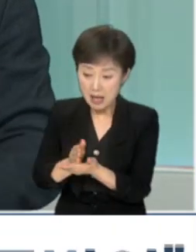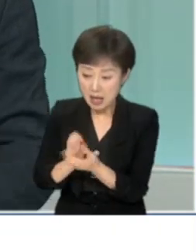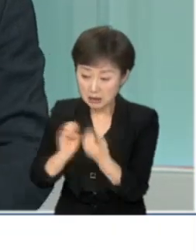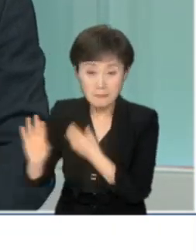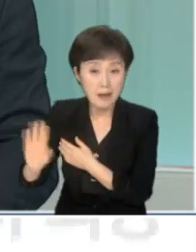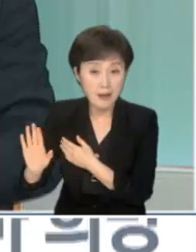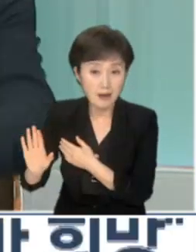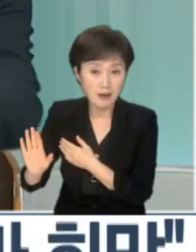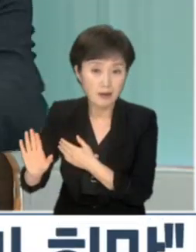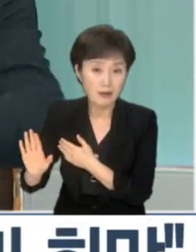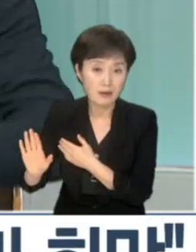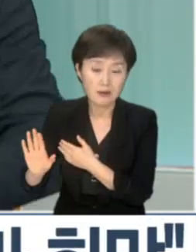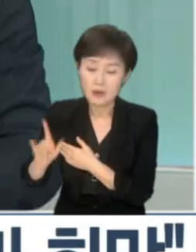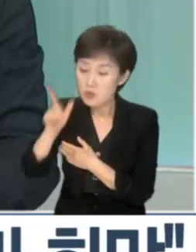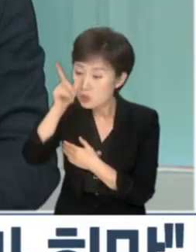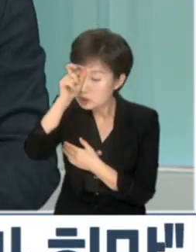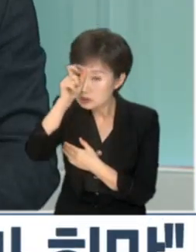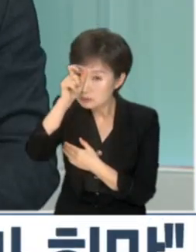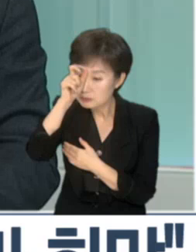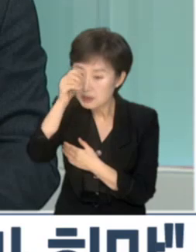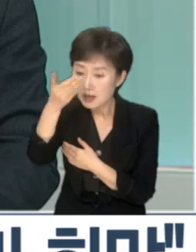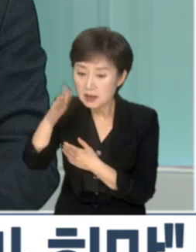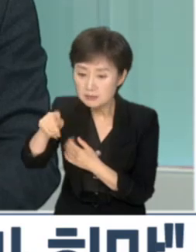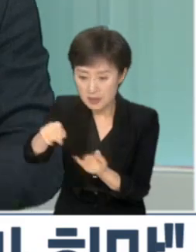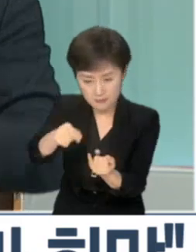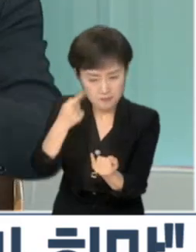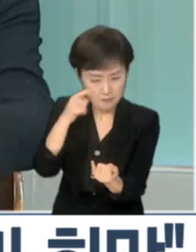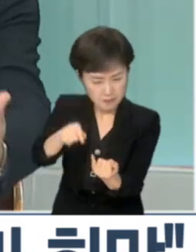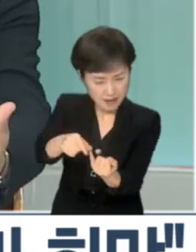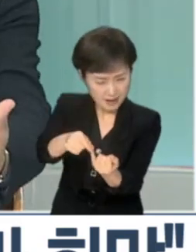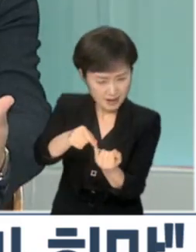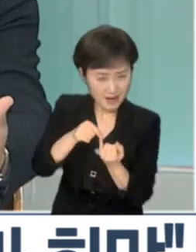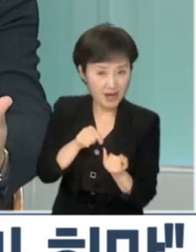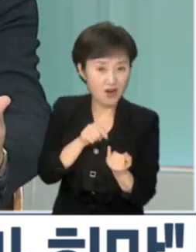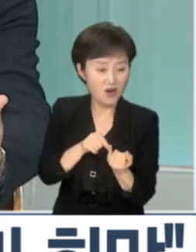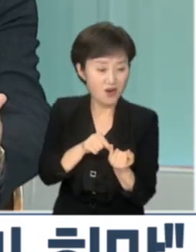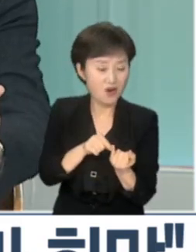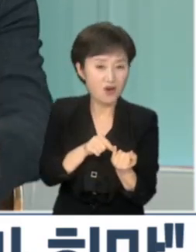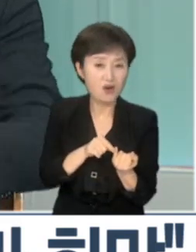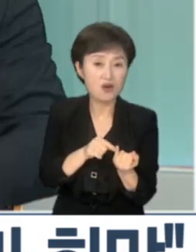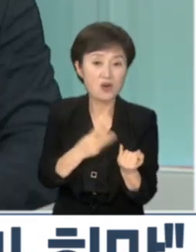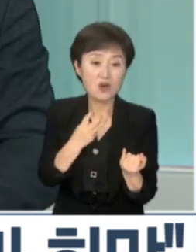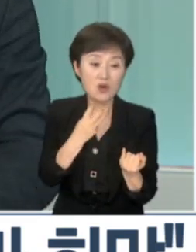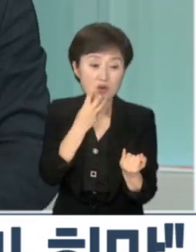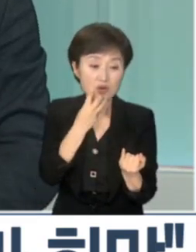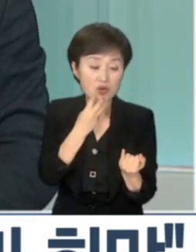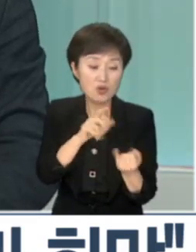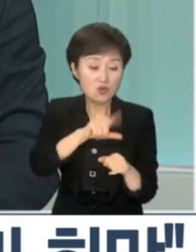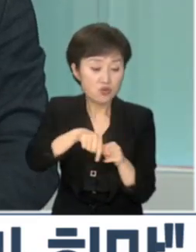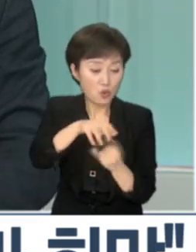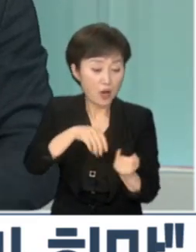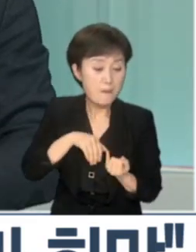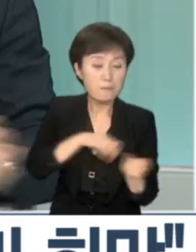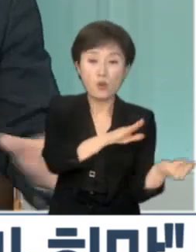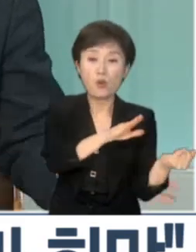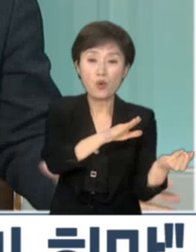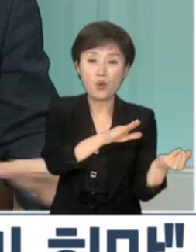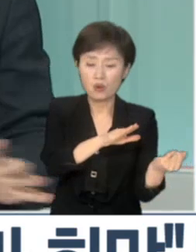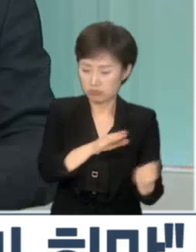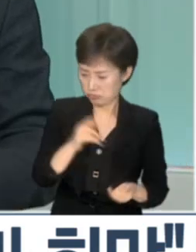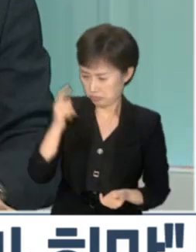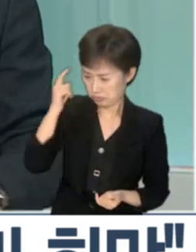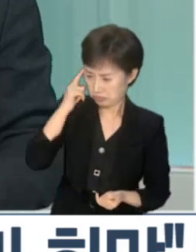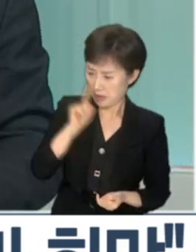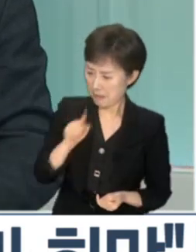저항하고 있으면서 이렇게 인재 영입이라고 저기 영입한 분을 그 험지로 얘기한 그쪽에 출마하라고 권유하는 것 자체가 서로 안